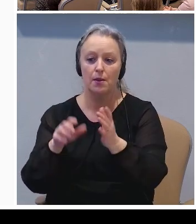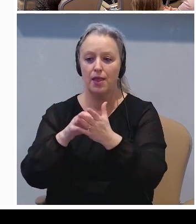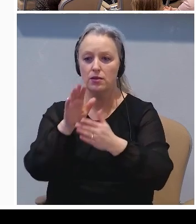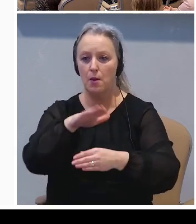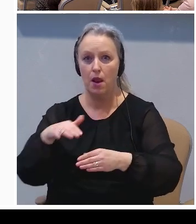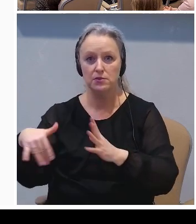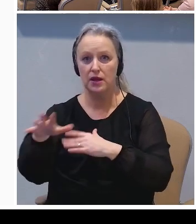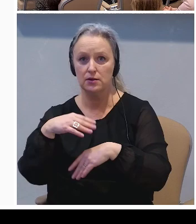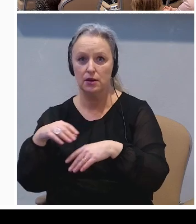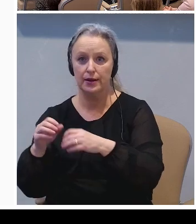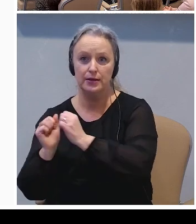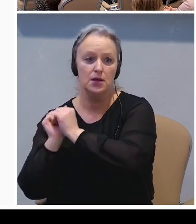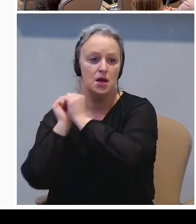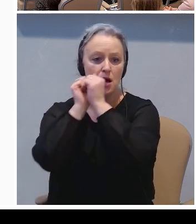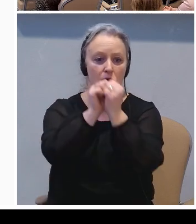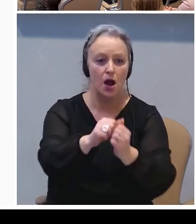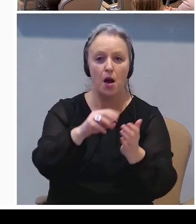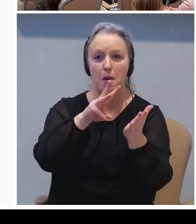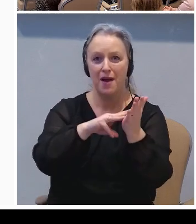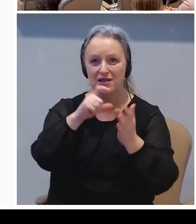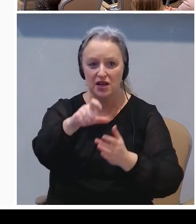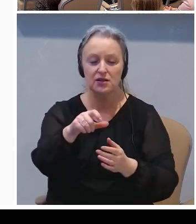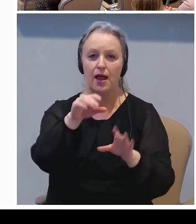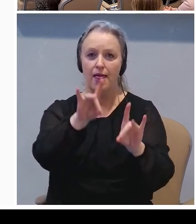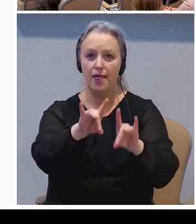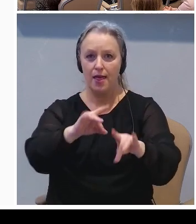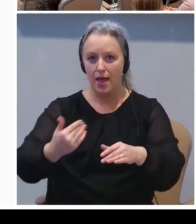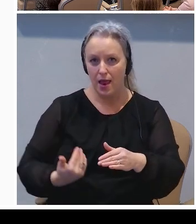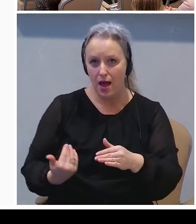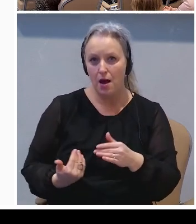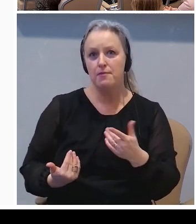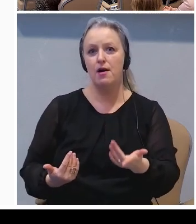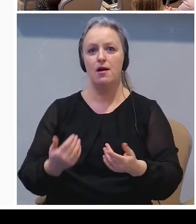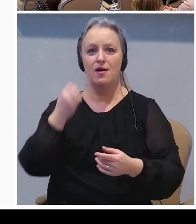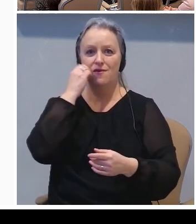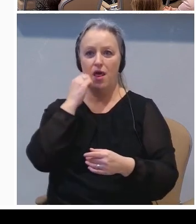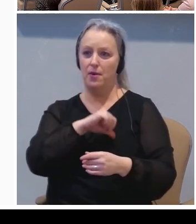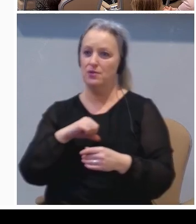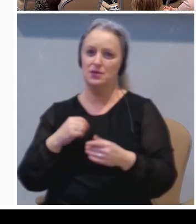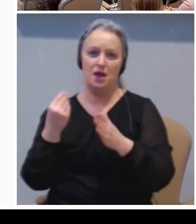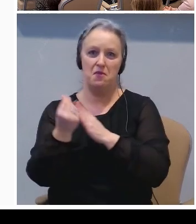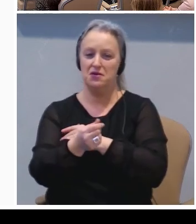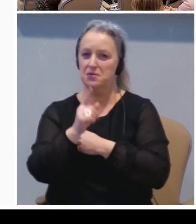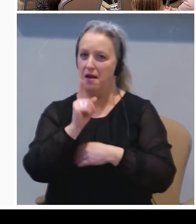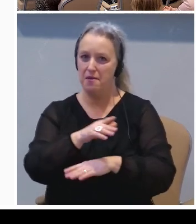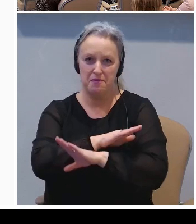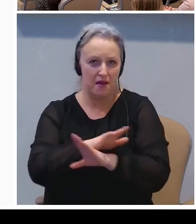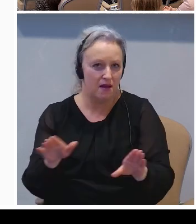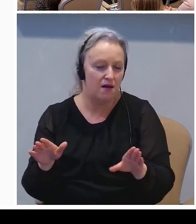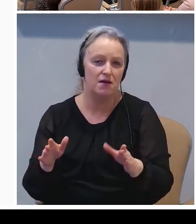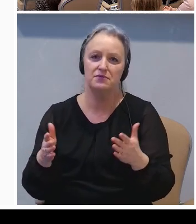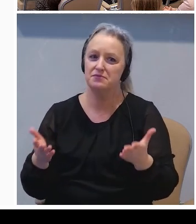Manchesteri, nad peavad seal elama, vanemad ise ei pea midagi maksma, nii et see on väga kallis. Just see